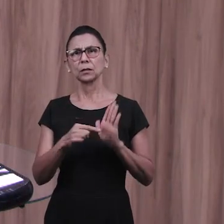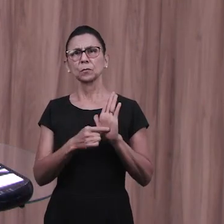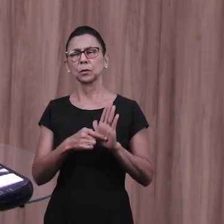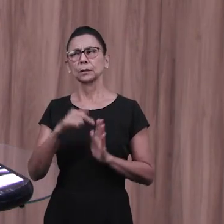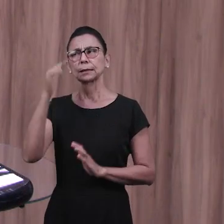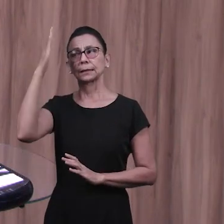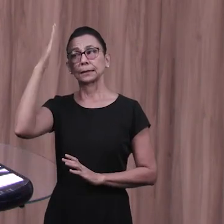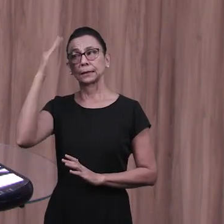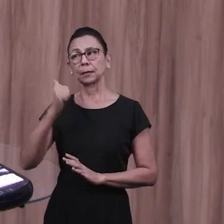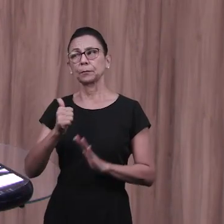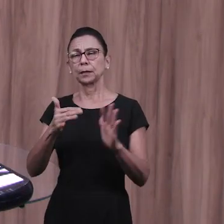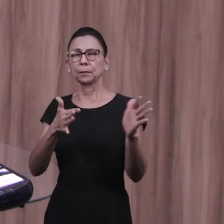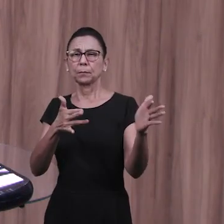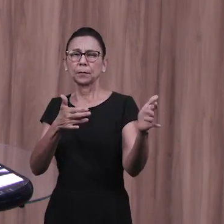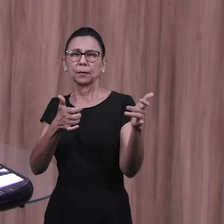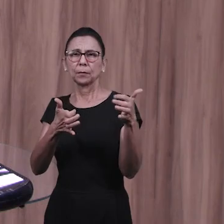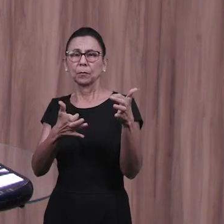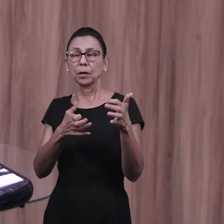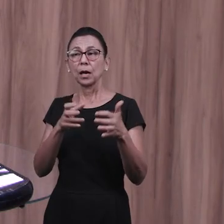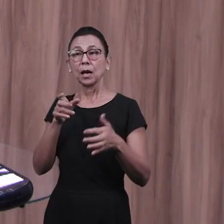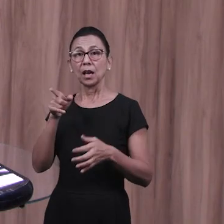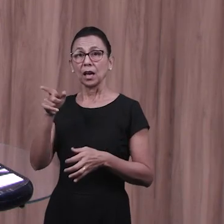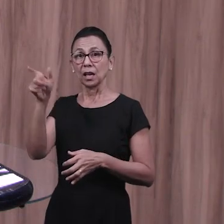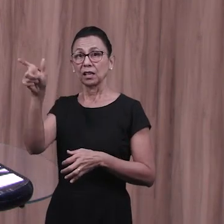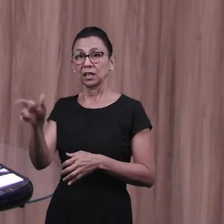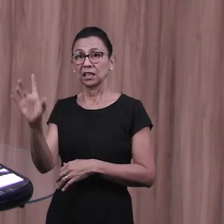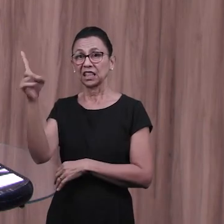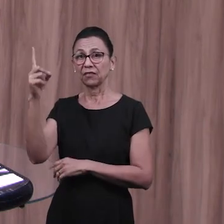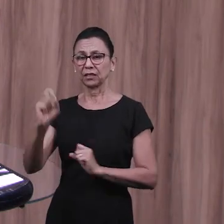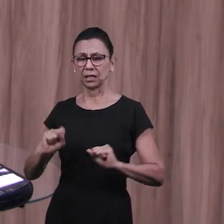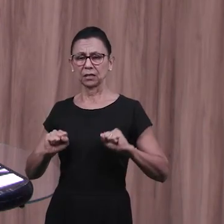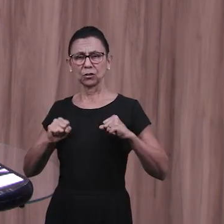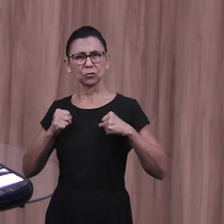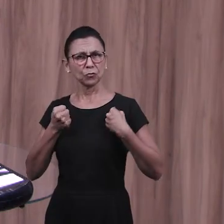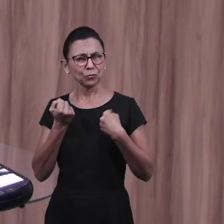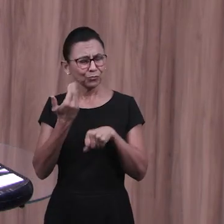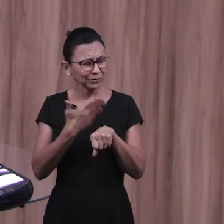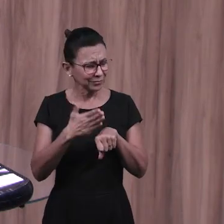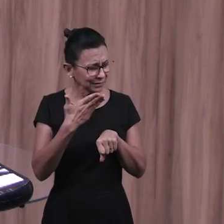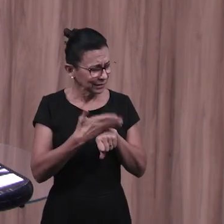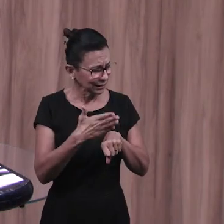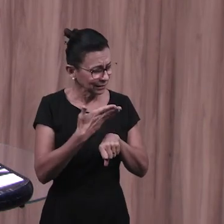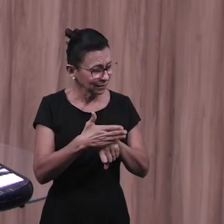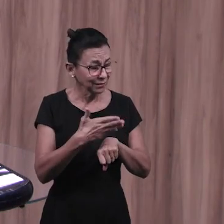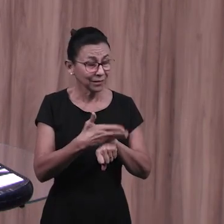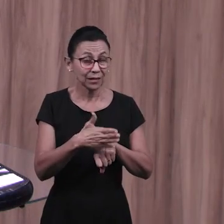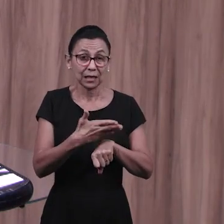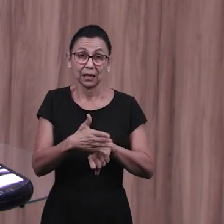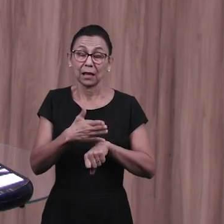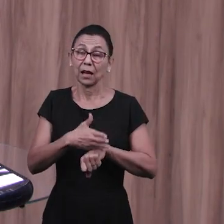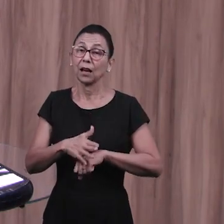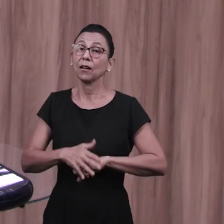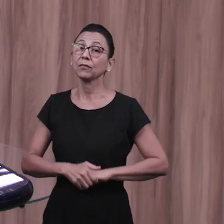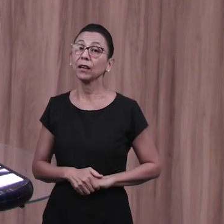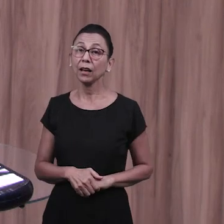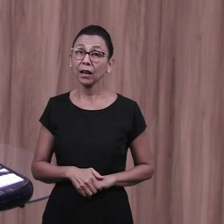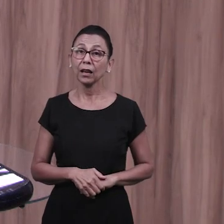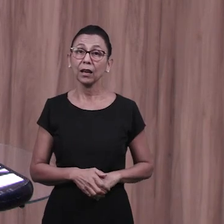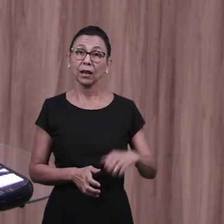était dédié, et il étudiait, il s'entraînait beaucoup. Saül même a demandé un homme qui joue